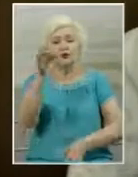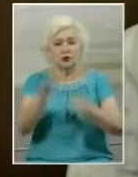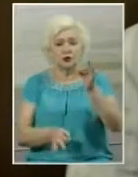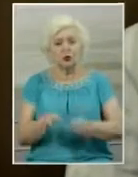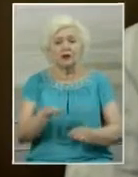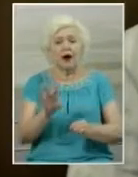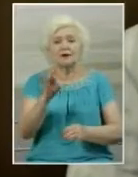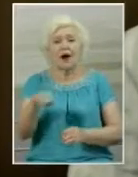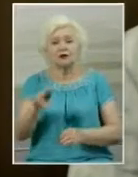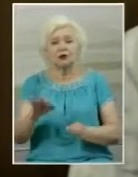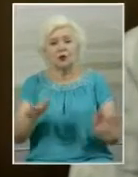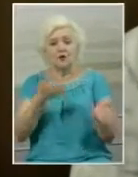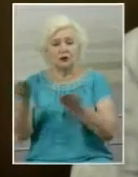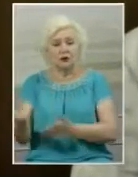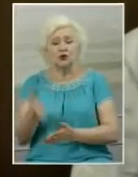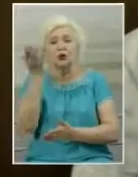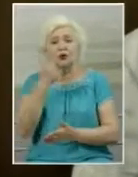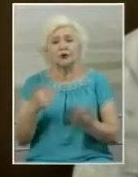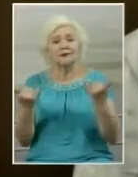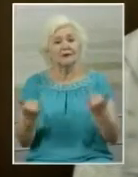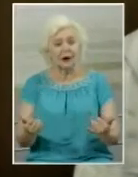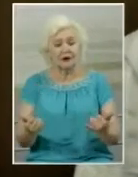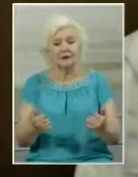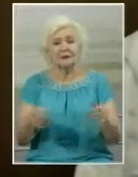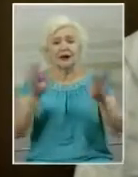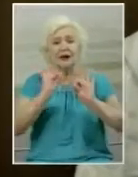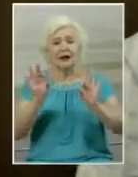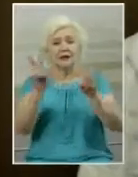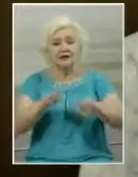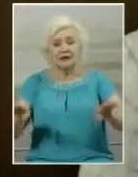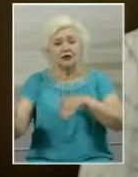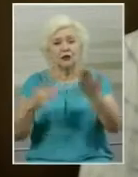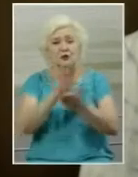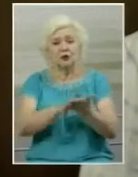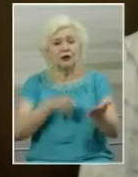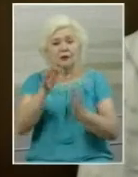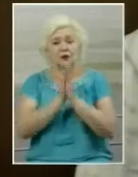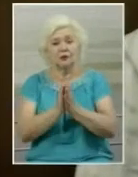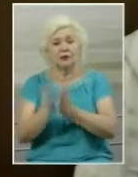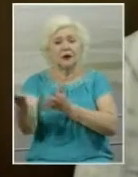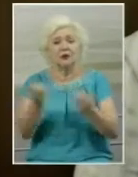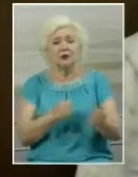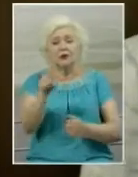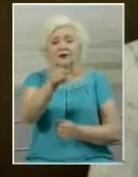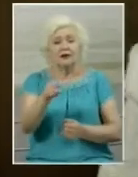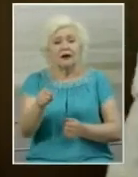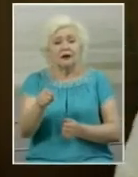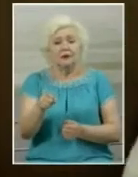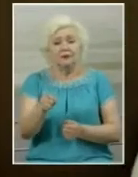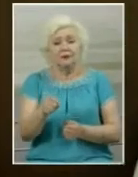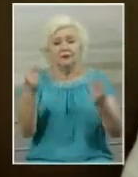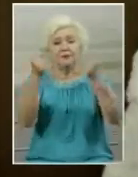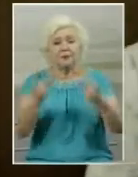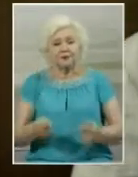виносила. Тому, коли зараз слідчі подали клопотання про відібрання, примусове відібрання